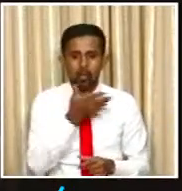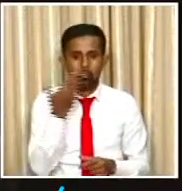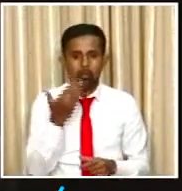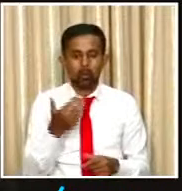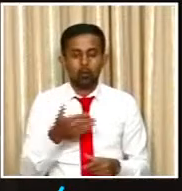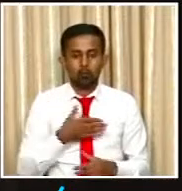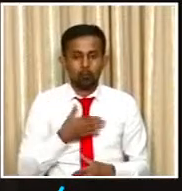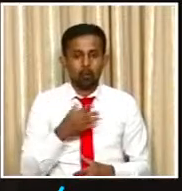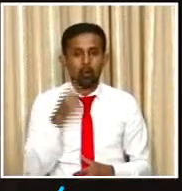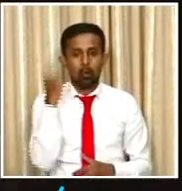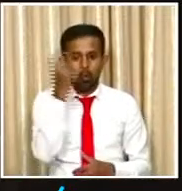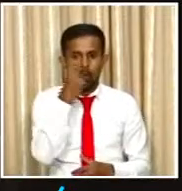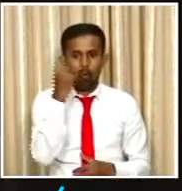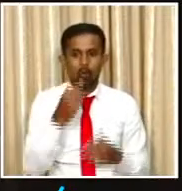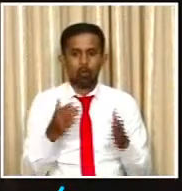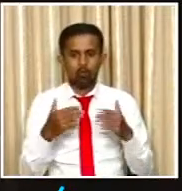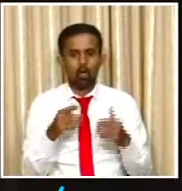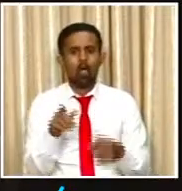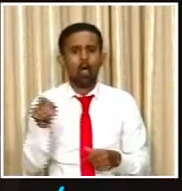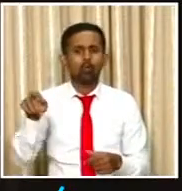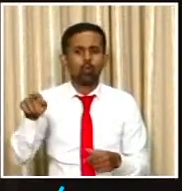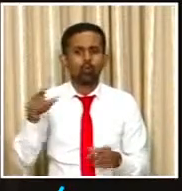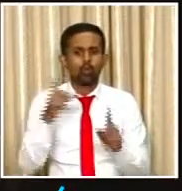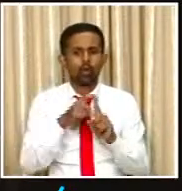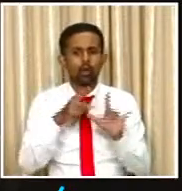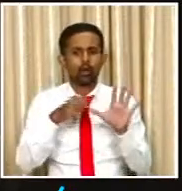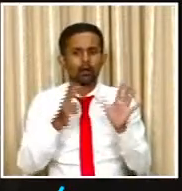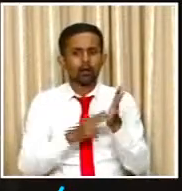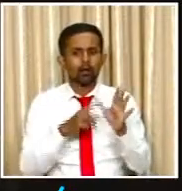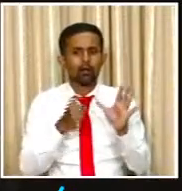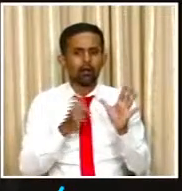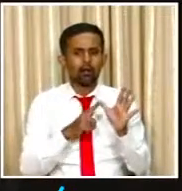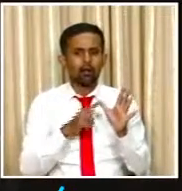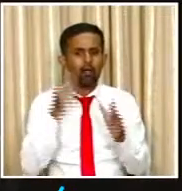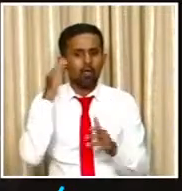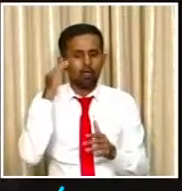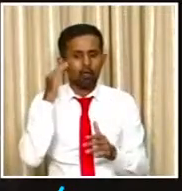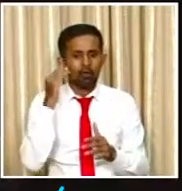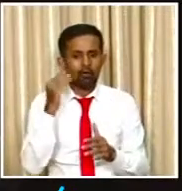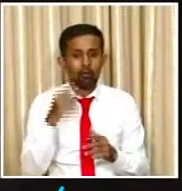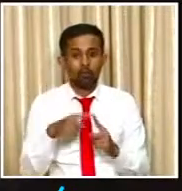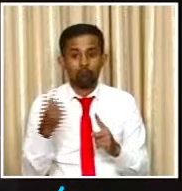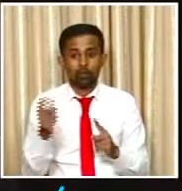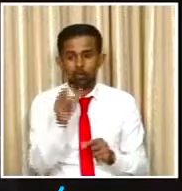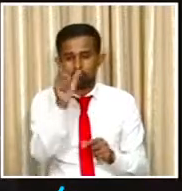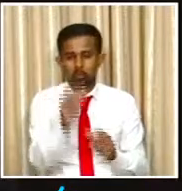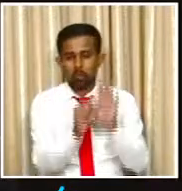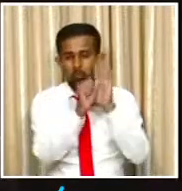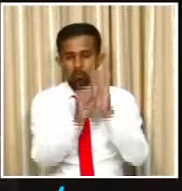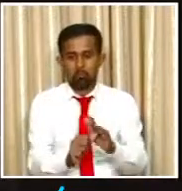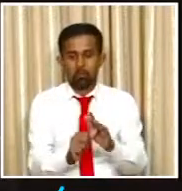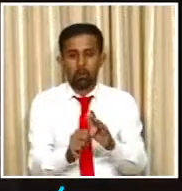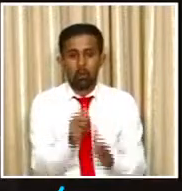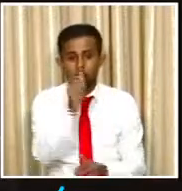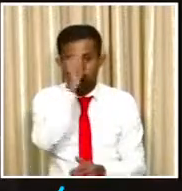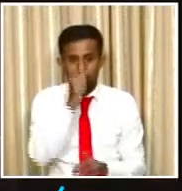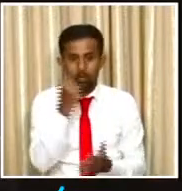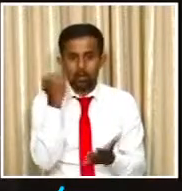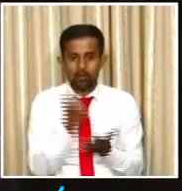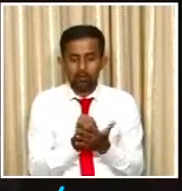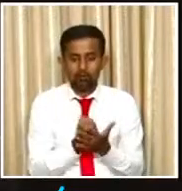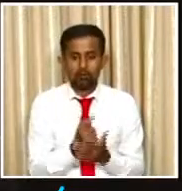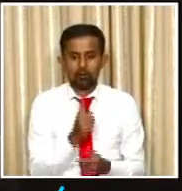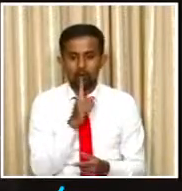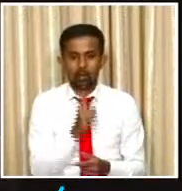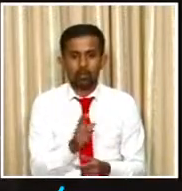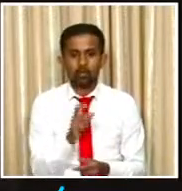මං හිතන්නේ හොයයි කවුද මේ ඩයනා ගමගේ කියලා ඒ හින්දා තමුන් අනිත් මිනිසුන්ට අපහාස කරගෙන කූට ලේකන කියාගෙන